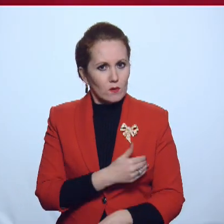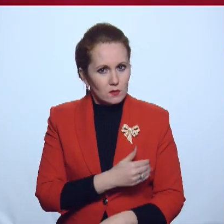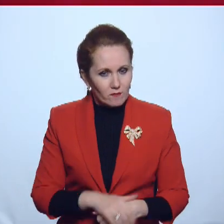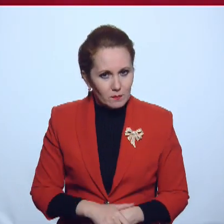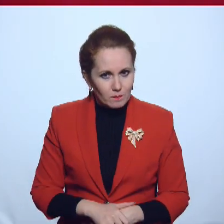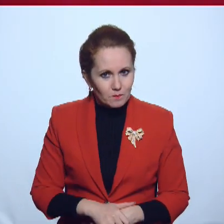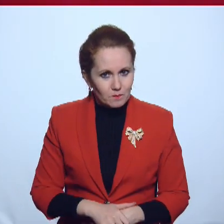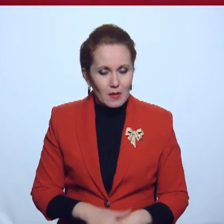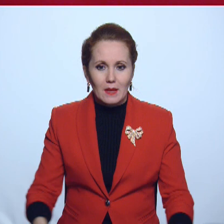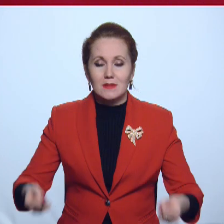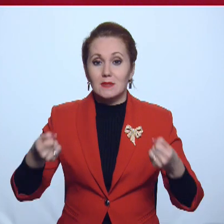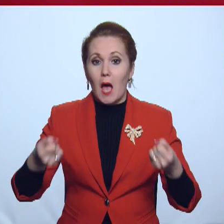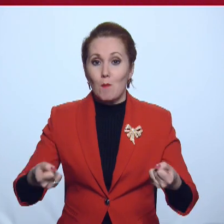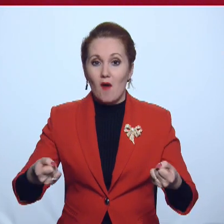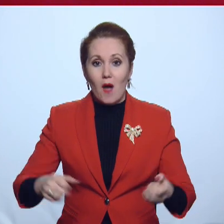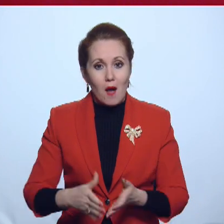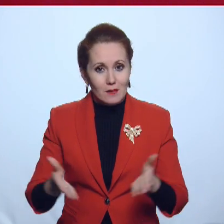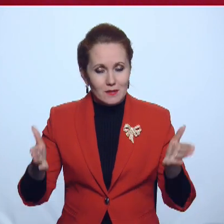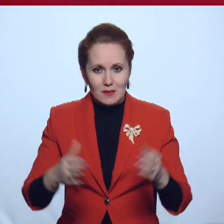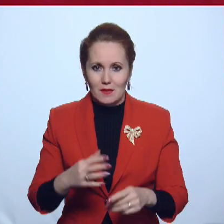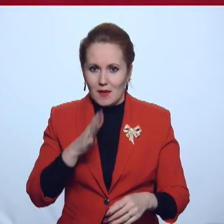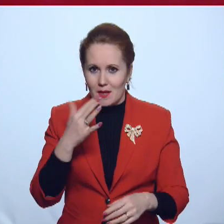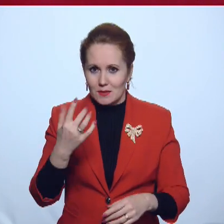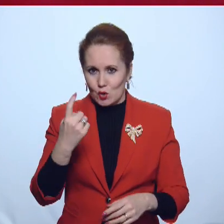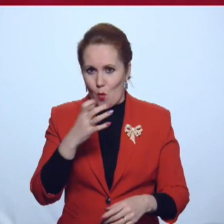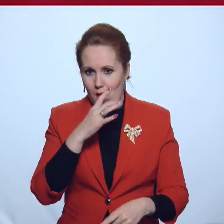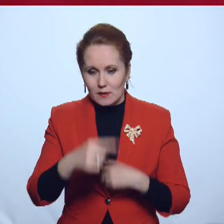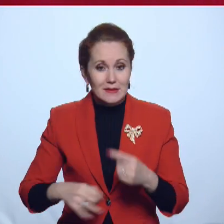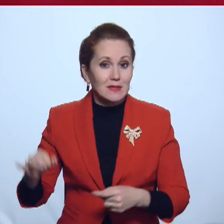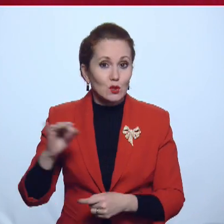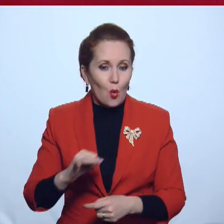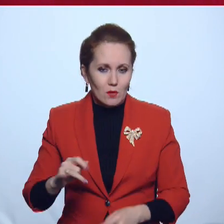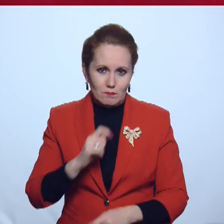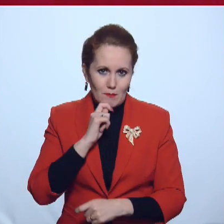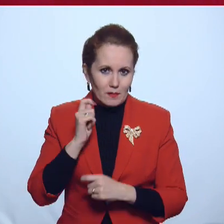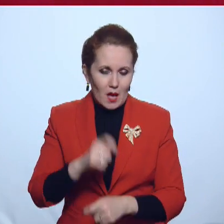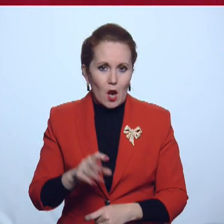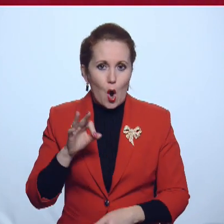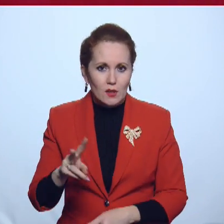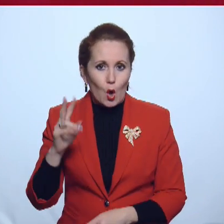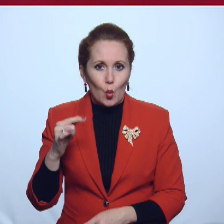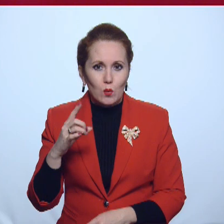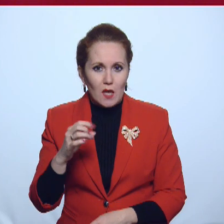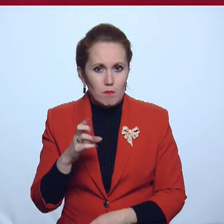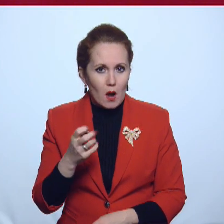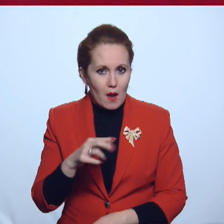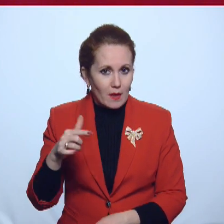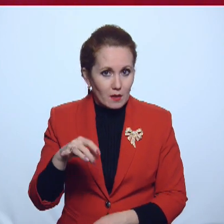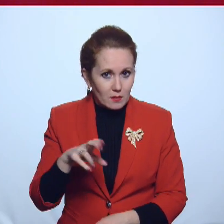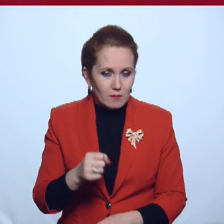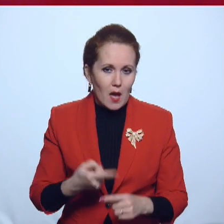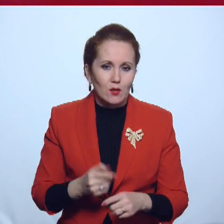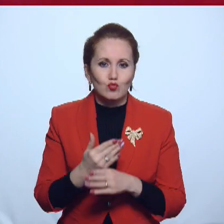Самовар с вековой историей, уникальные серебряные манисты и подарок от Кузибая Герда. Реликвии – это часть проекта «100